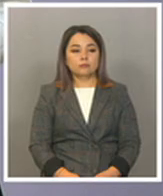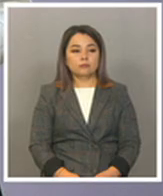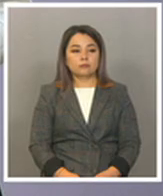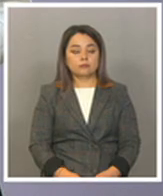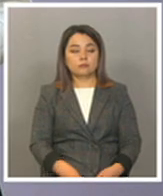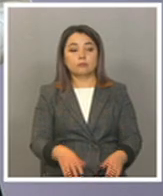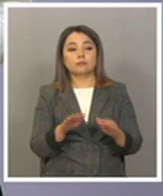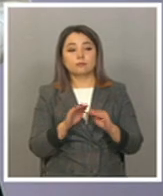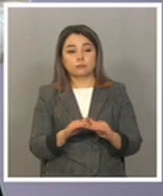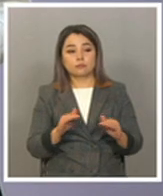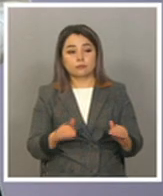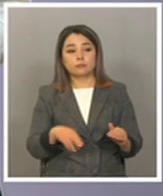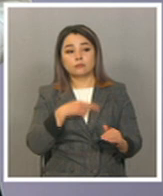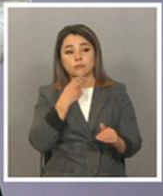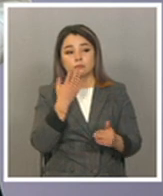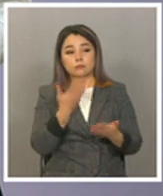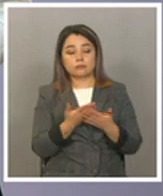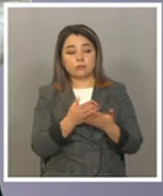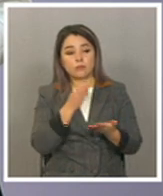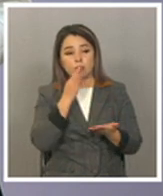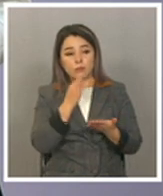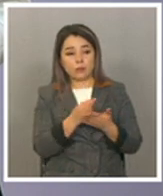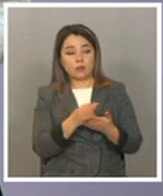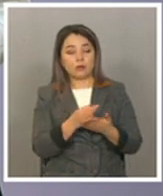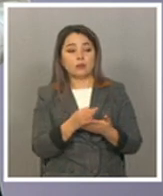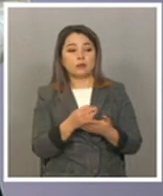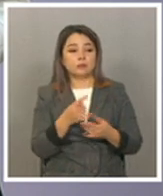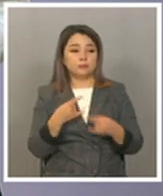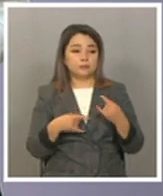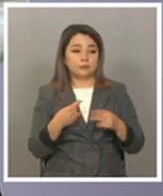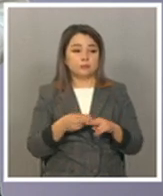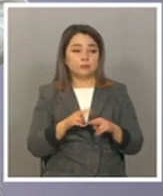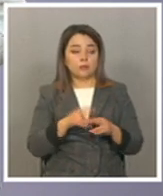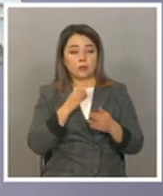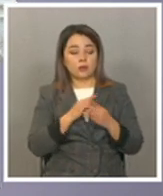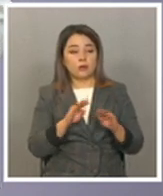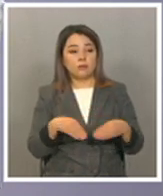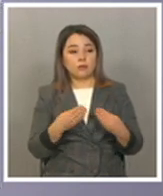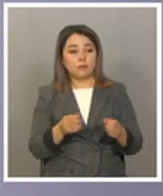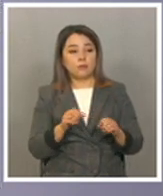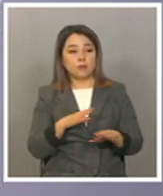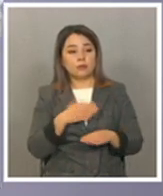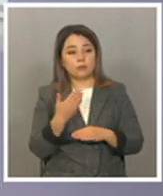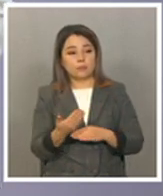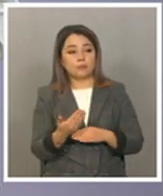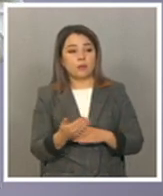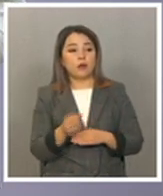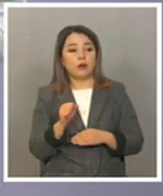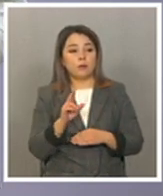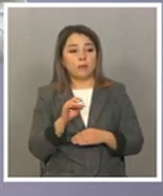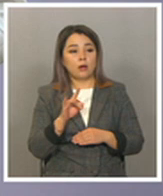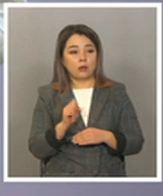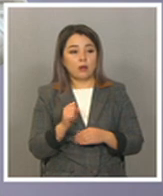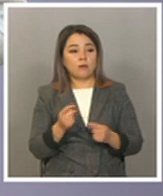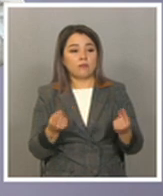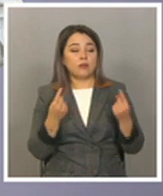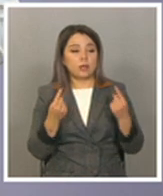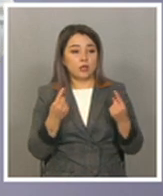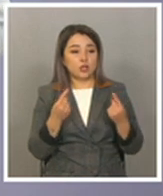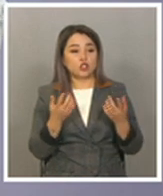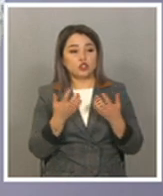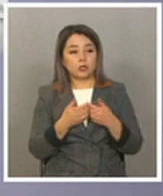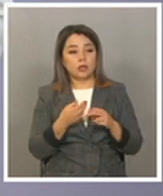Ребята, на экране ответы, которые вы, возможно, дали. Акбара великая,